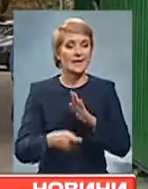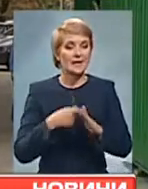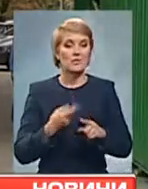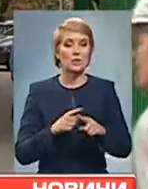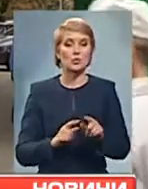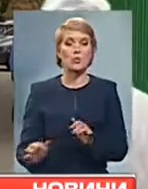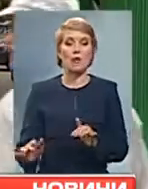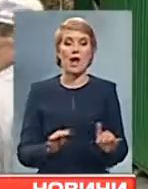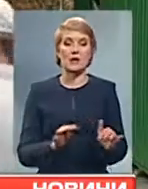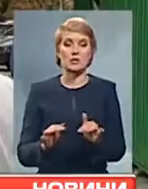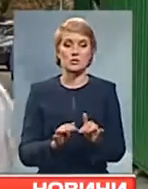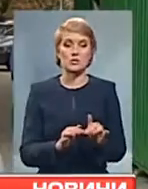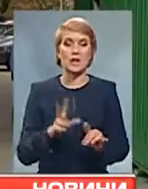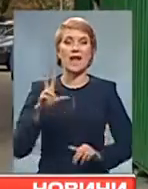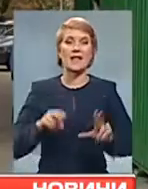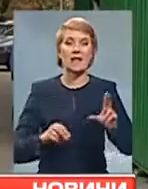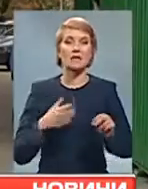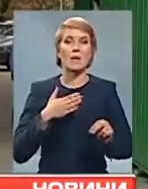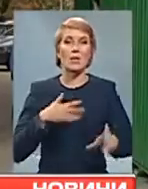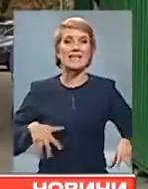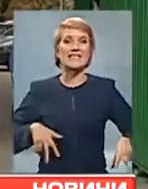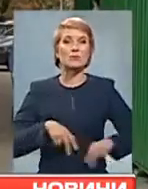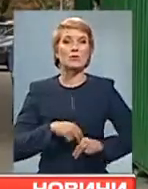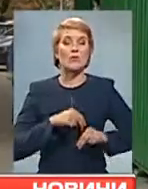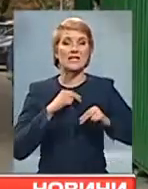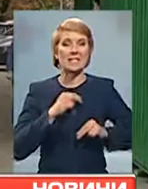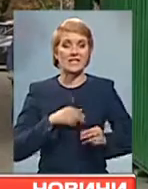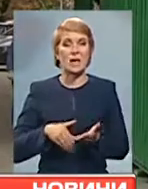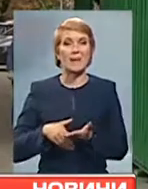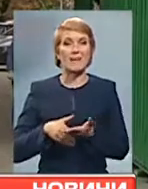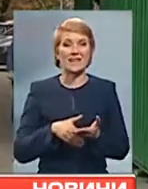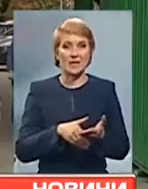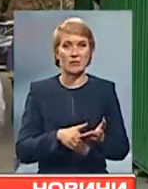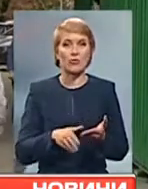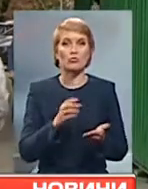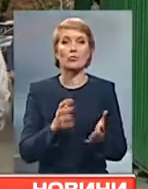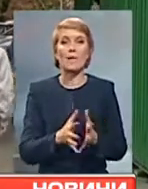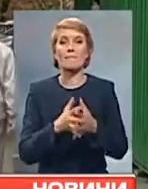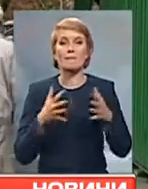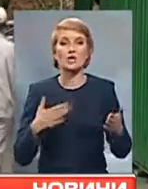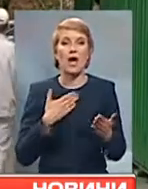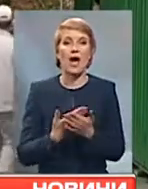акцію. Надіюсь, мої співпрацівники її підтримують і будуть як ніби ще більш